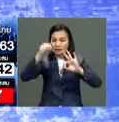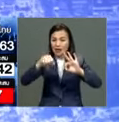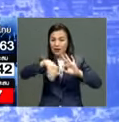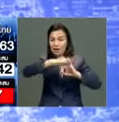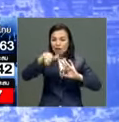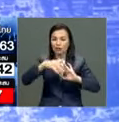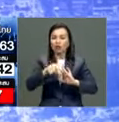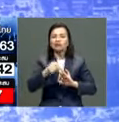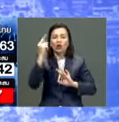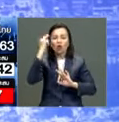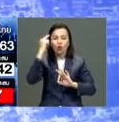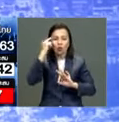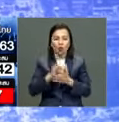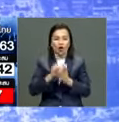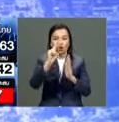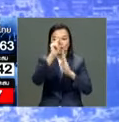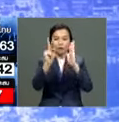ถ้าท่านเราไม่ได้ใช้กฎหมายในการควบคุมหรือว่าบังคับแต่แพลตฟอร์มนี้จะเป็นส่วนสำคัญที่จะช่วยให้การตรวจสอบหาความเสี่ยงของเราทุกๆคนนั้นง่ายมากยิ่งขึ้นและที่สำคัญทำให้บุคลากรทางการแพทย์สามารถเข้าใจเรื่องของพฤติกรรมและสามารถตรวจสอบความเสี่ยงของประชาชนคนไทยทั้งประเทศได้เช่นเดียวกันนะคะลำดับต่อไปค่ะขอเรียนเชิญท่านรองอธิบดีกรมสารนิเทศและรองโฆษกกระทรวงการต่างประเทศท่านณัฐภานุนพคุณสรุปประเด็นการแถลงวันนี้ในภาคภาษาอังกฤษเรียนเชิญค่ะอ่ะ